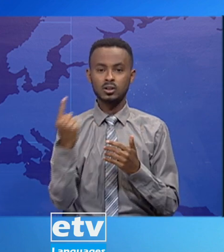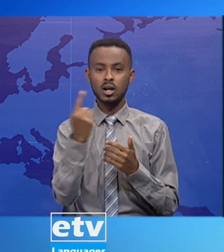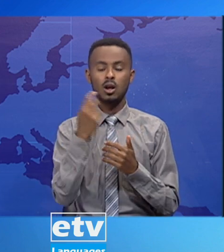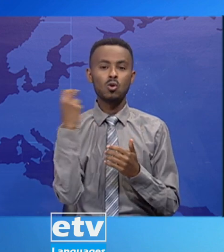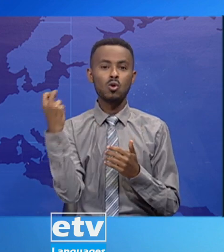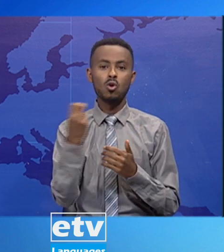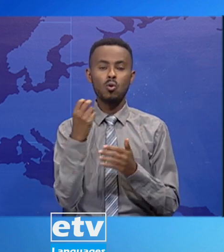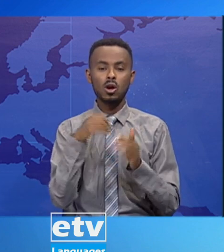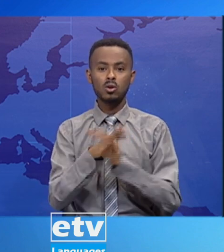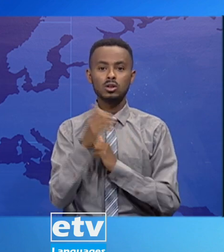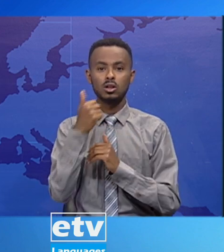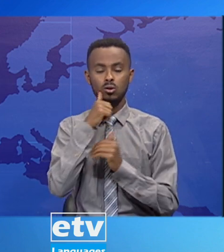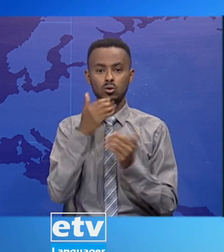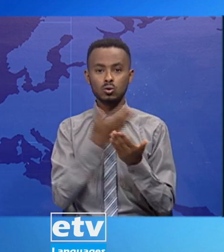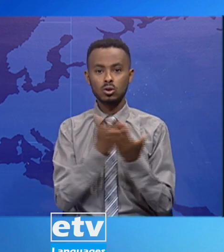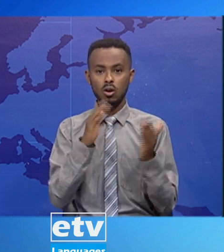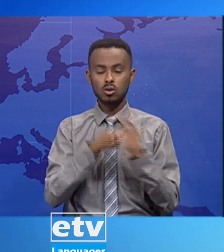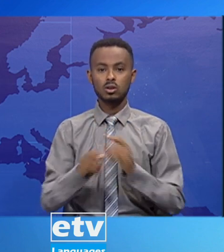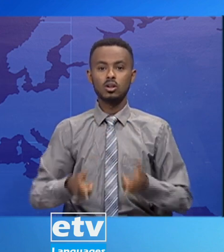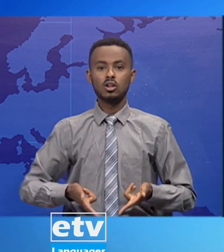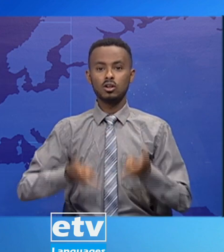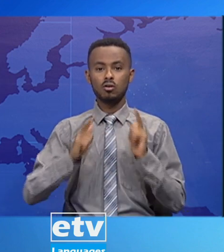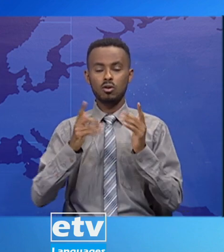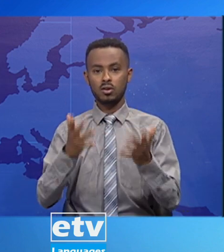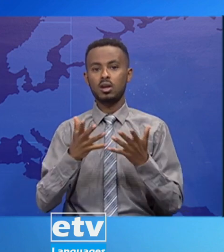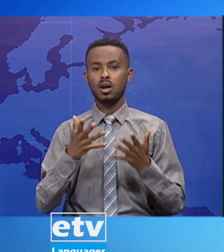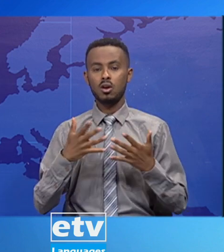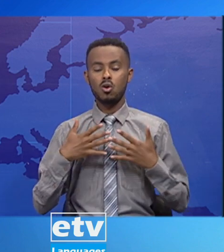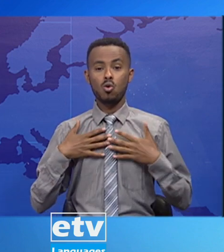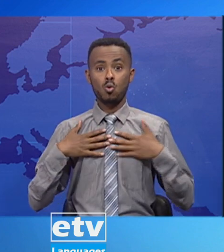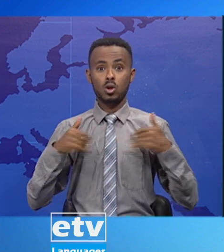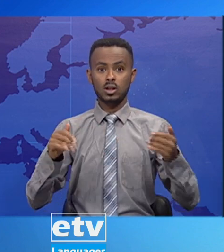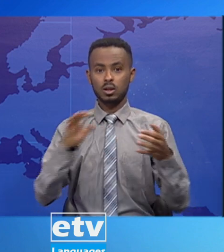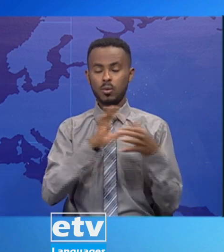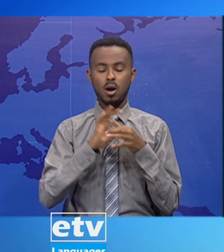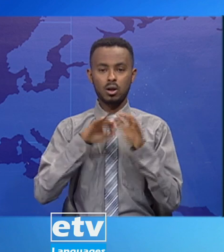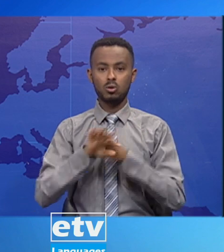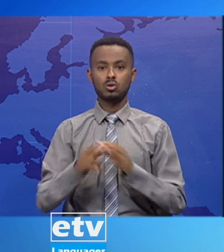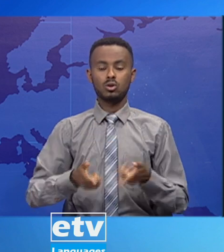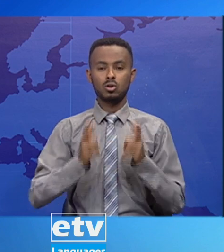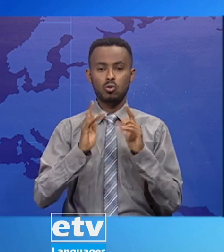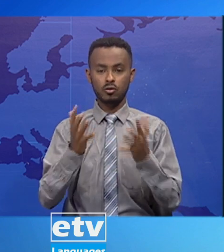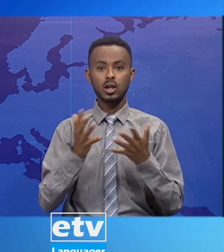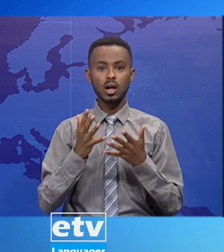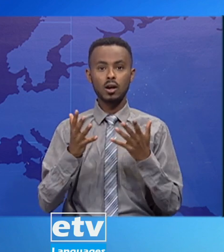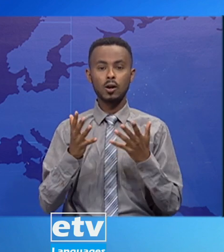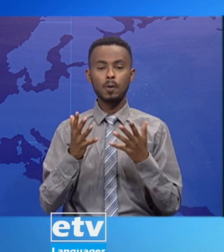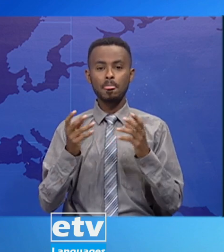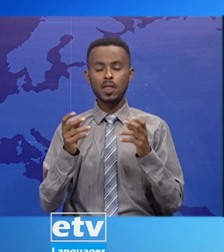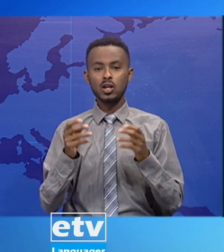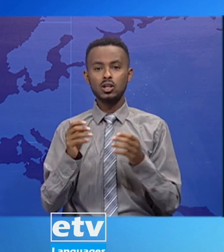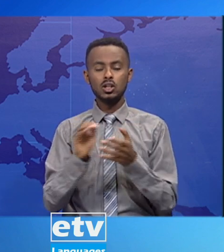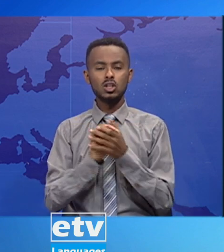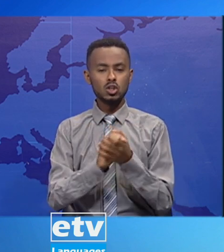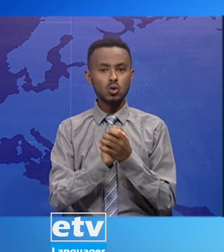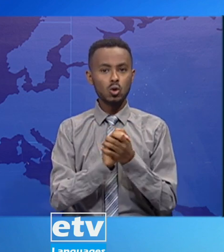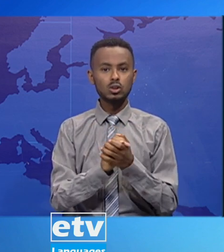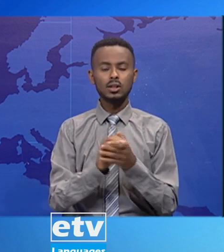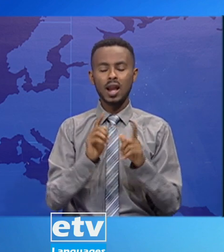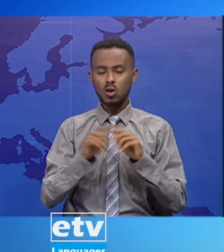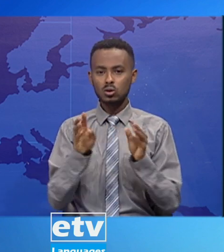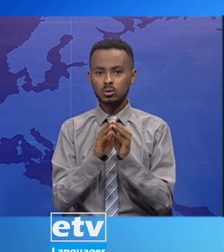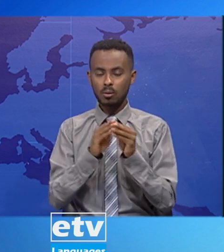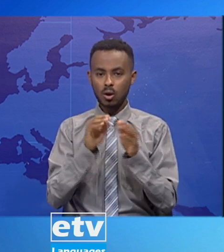ወረዳ ውስጥ የሴቶች ጉዳይ ውስጥ እንዲኖር እንፈልጋለን ወጣት ማህበራቶች ውስጥ እንዲኖር እንፈልጋለን እድሮች በየጊዜው በሚኖራቸው ስብሰባ